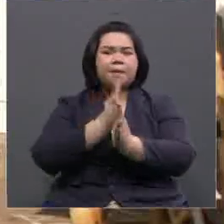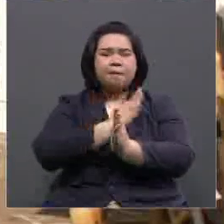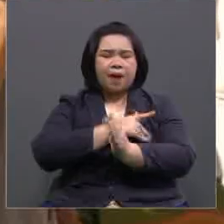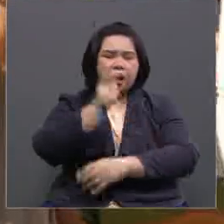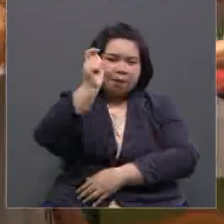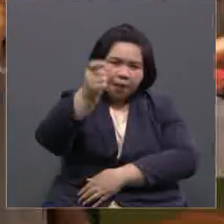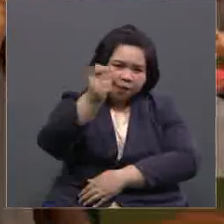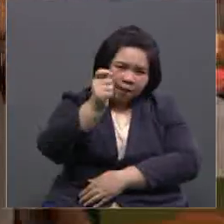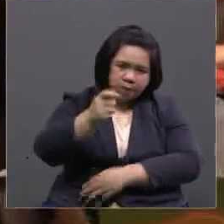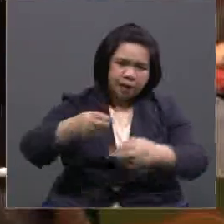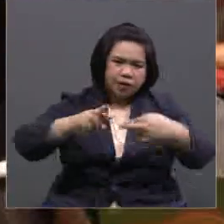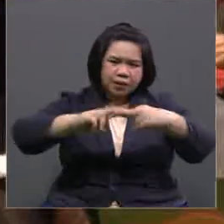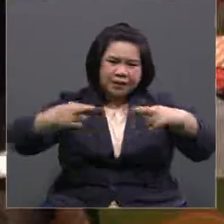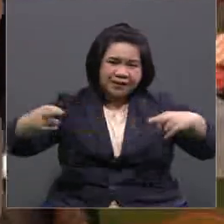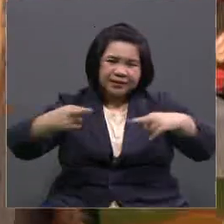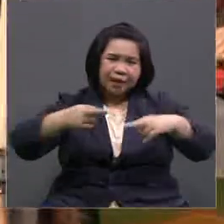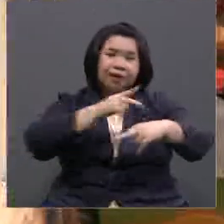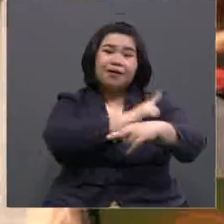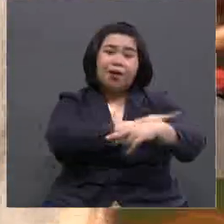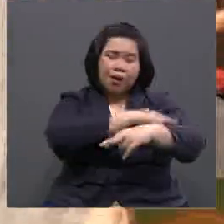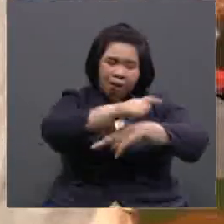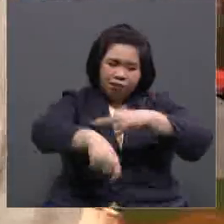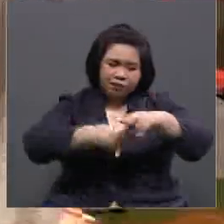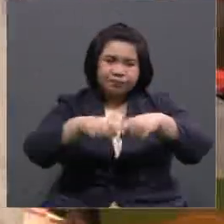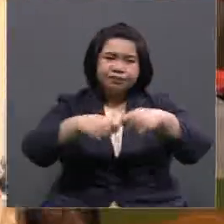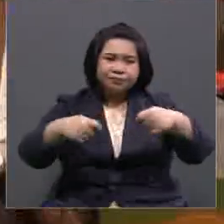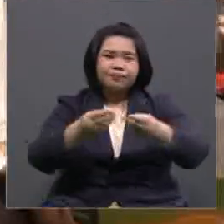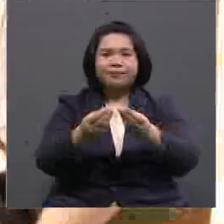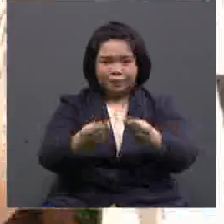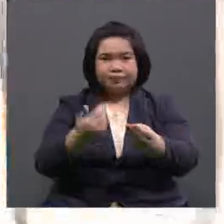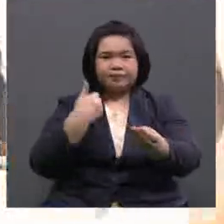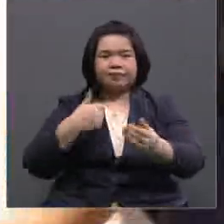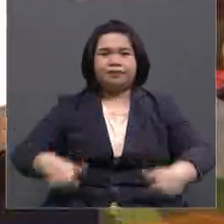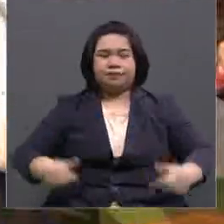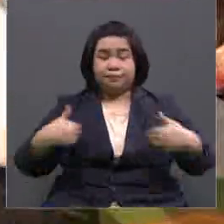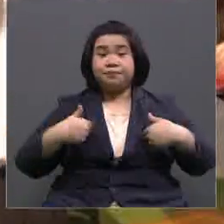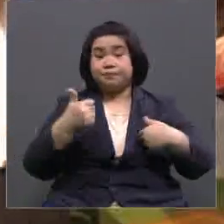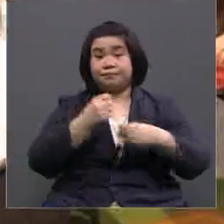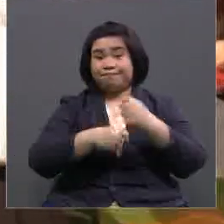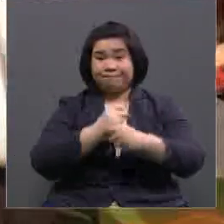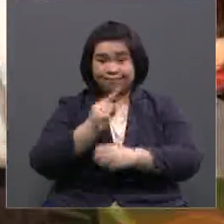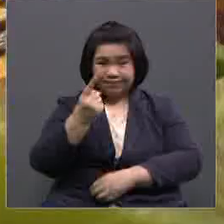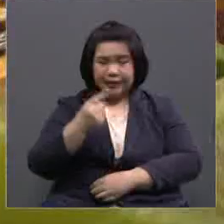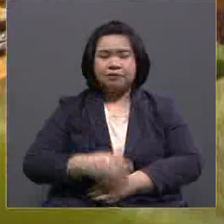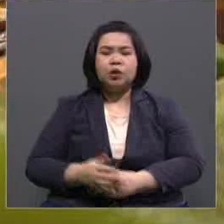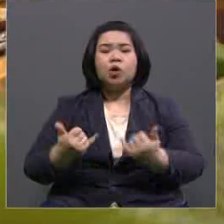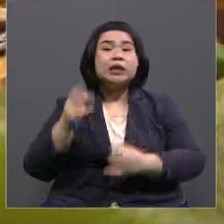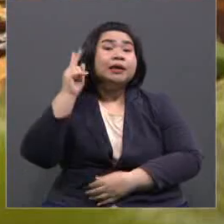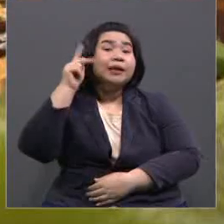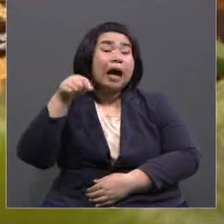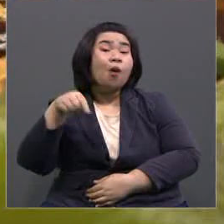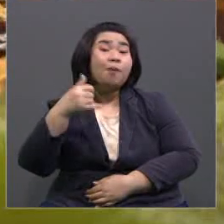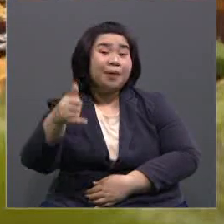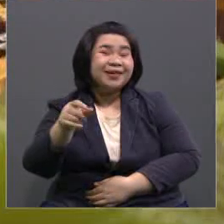รับสายศีลนะคะเพื่อที่จะเป็นสิริมงคลในช่วงเทศกาลปีใหม่แบบนี้ด้วยนะคะซึ่งทีมข่าวของเราไปทั้งที